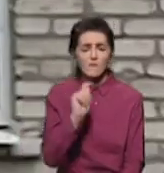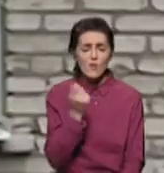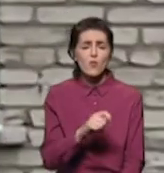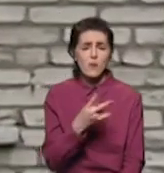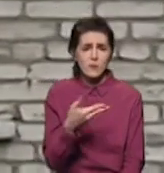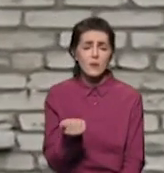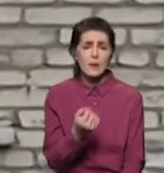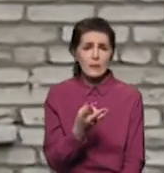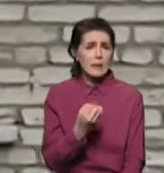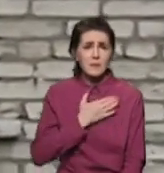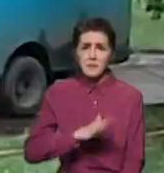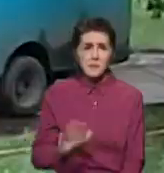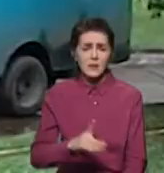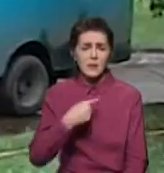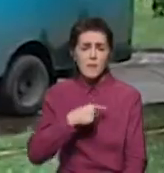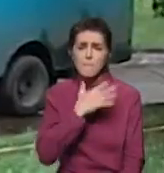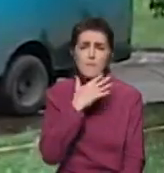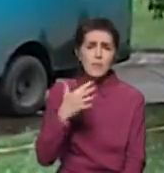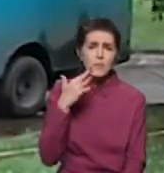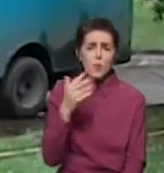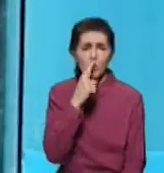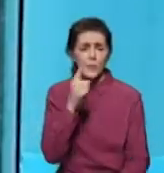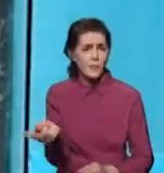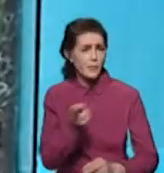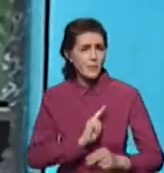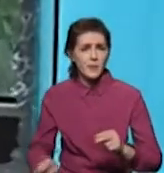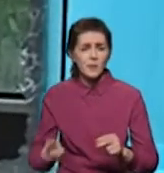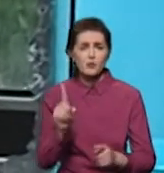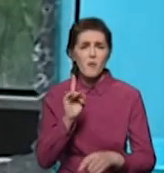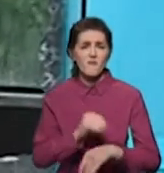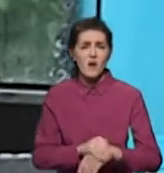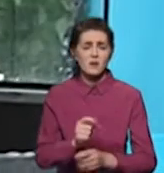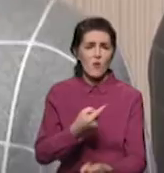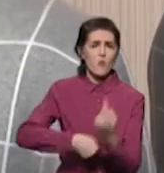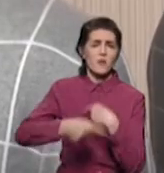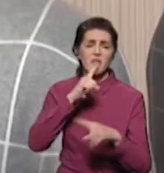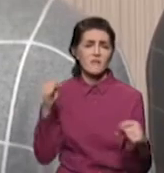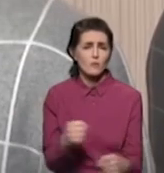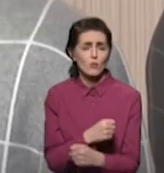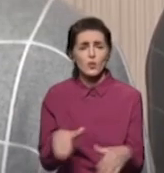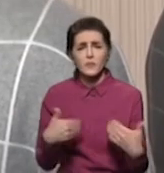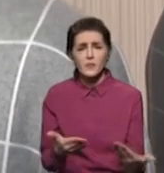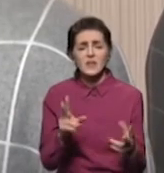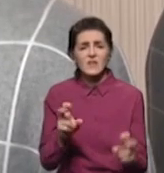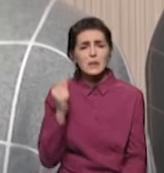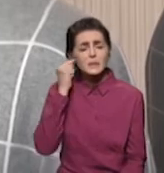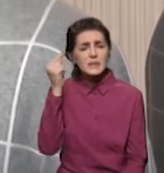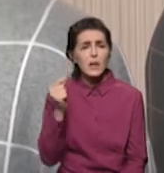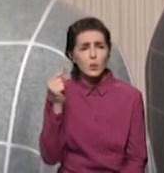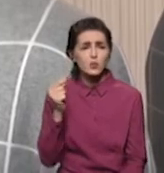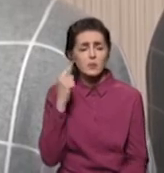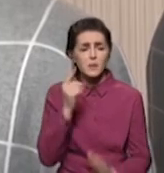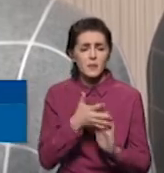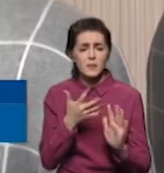втрачаєш майже все, і не факт, що ти щось можеш повернути. Це більше психологічне, мабуть,